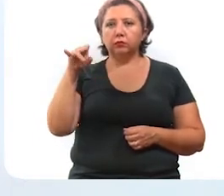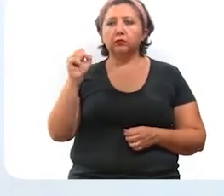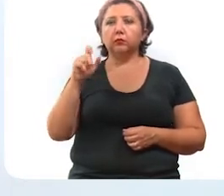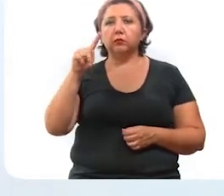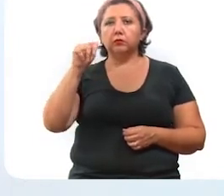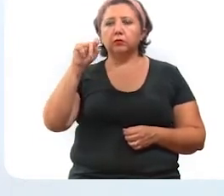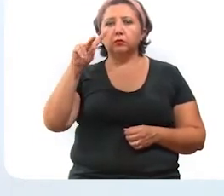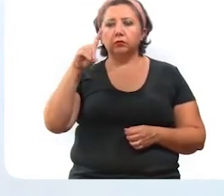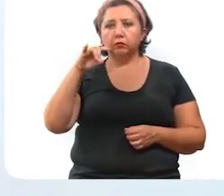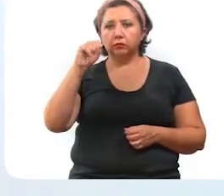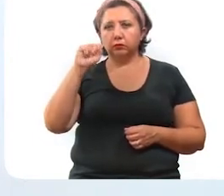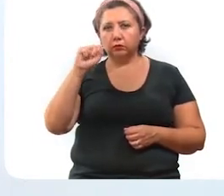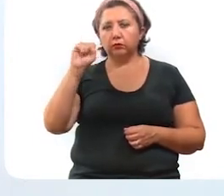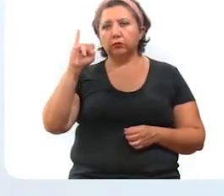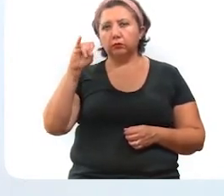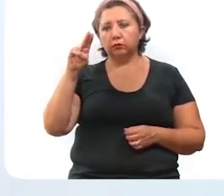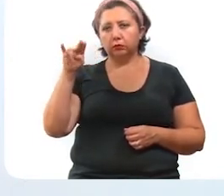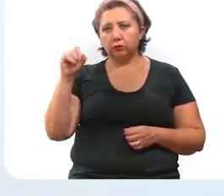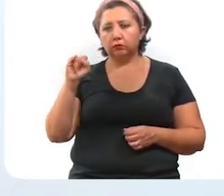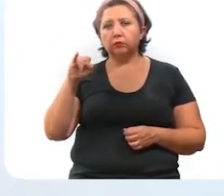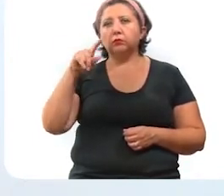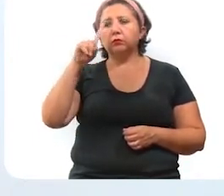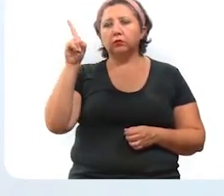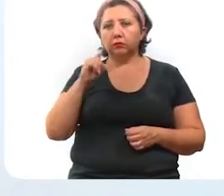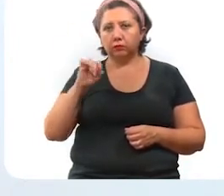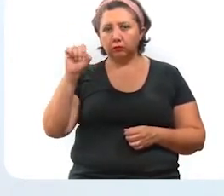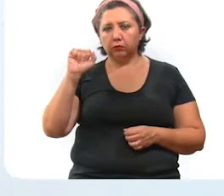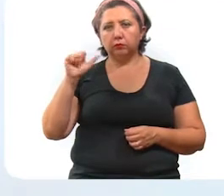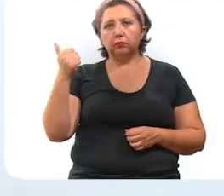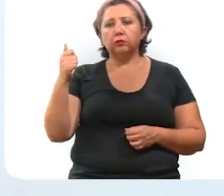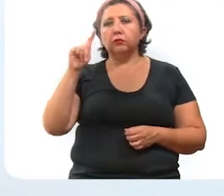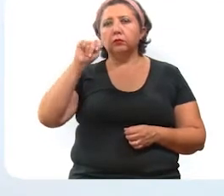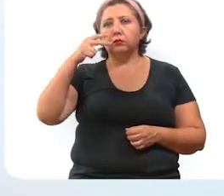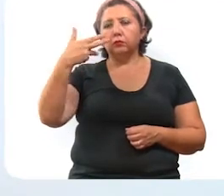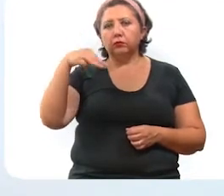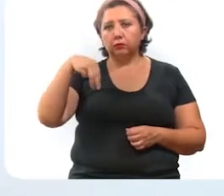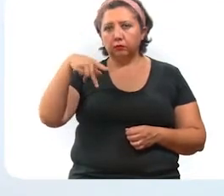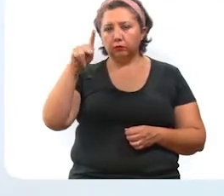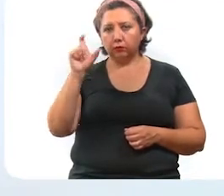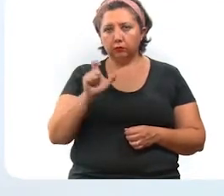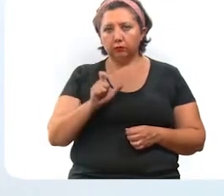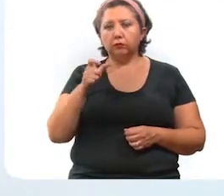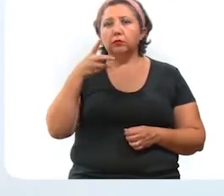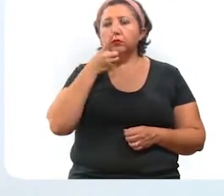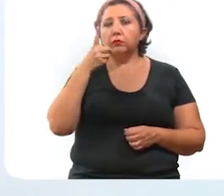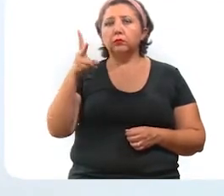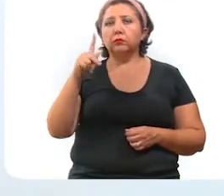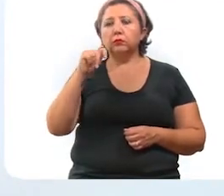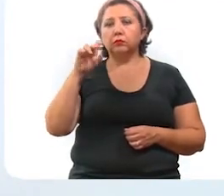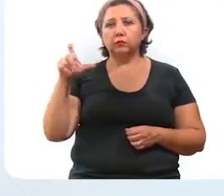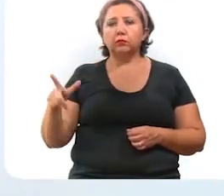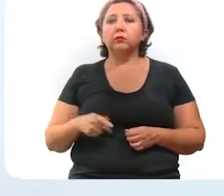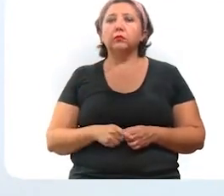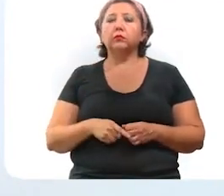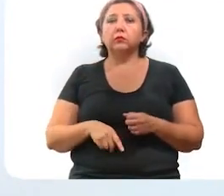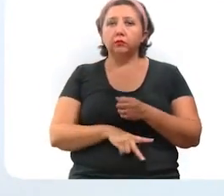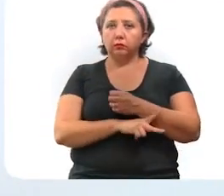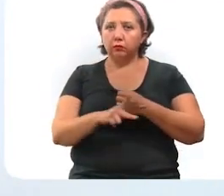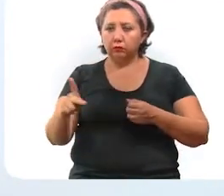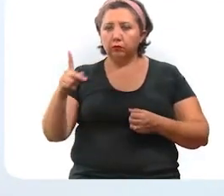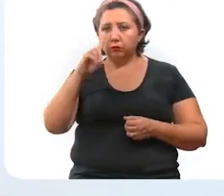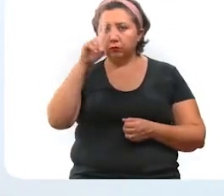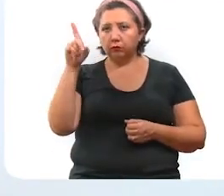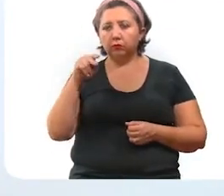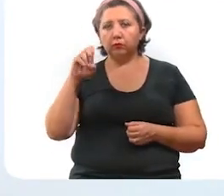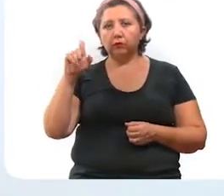ulak makuk amal sansamali takbehlae, yan 149 kohano ti hospitalo teal jalachil. 90 mil 73 mak zoku tox